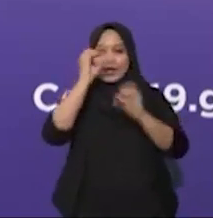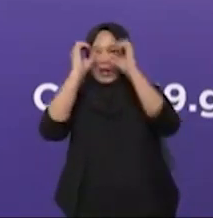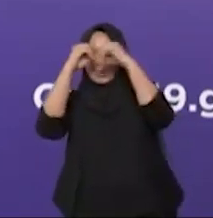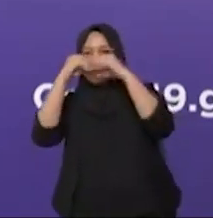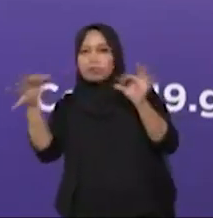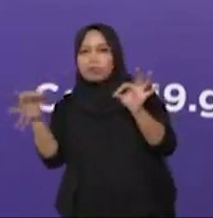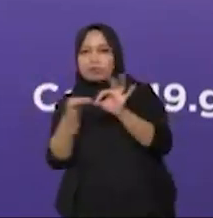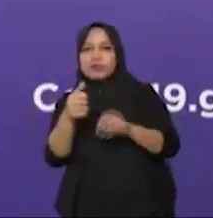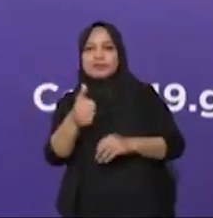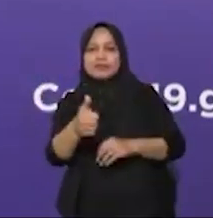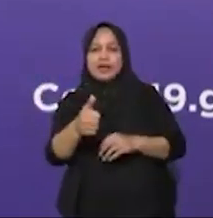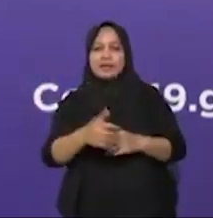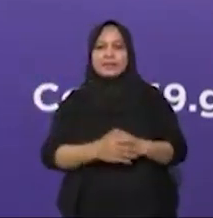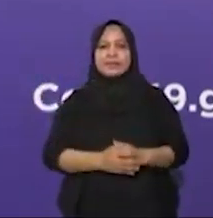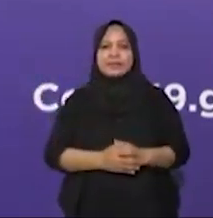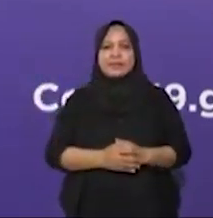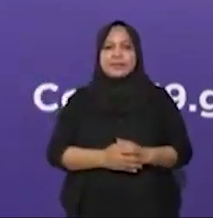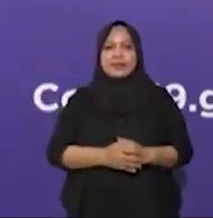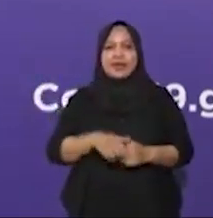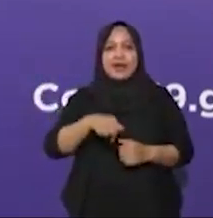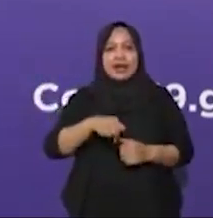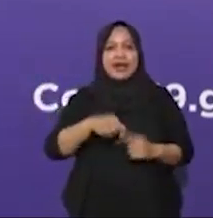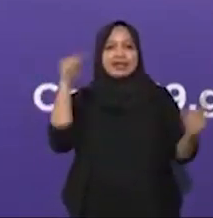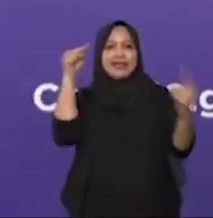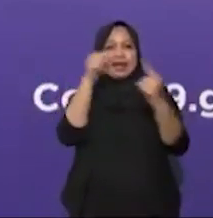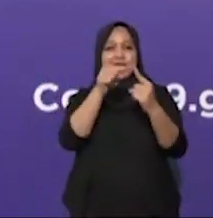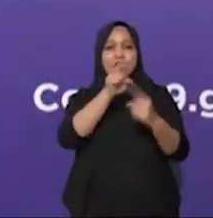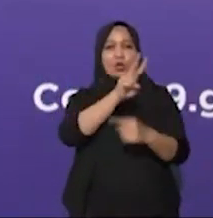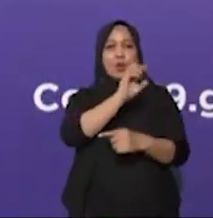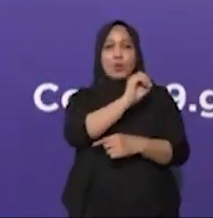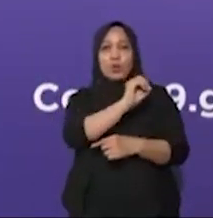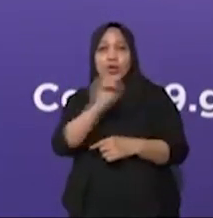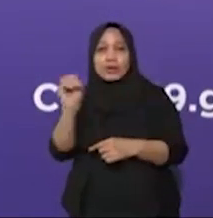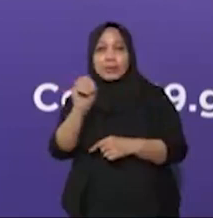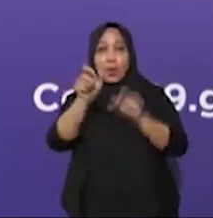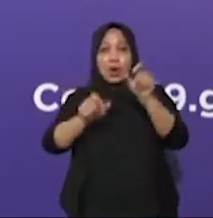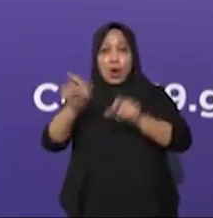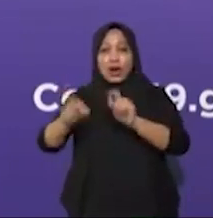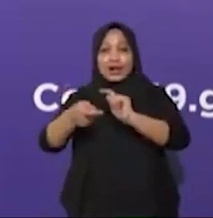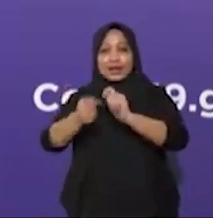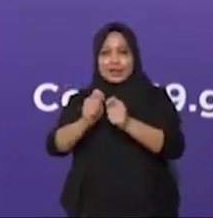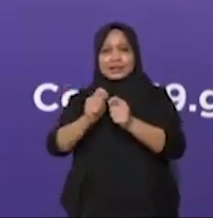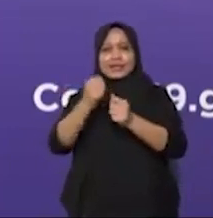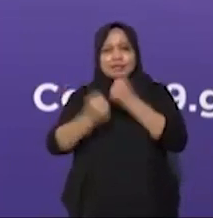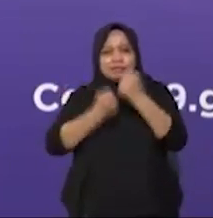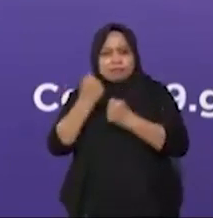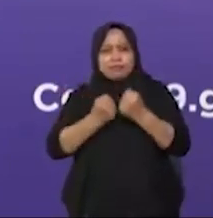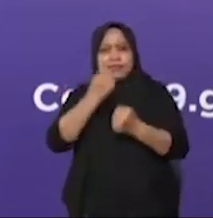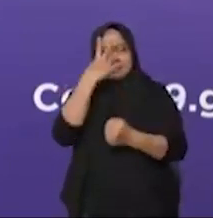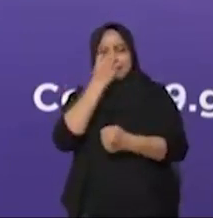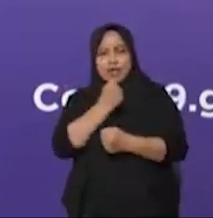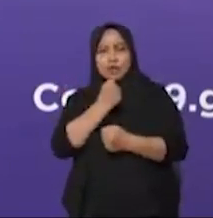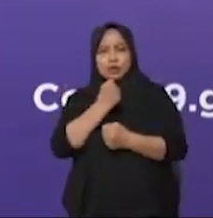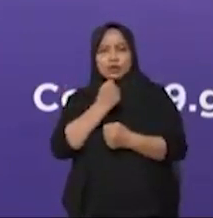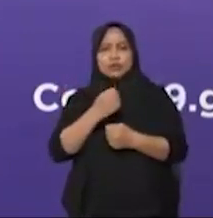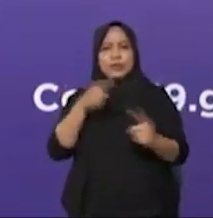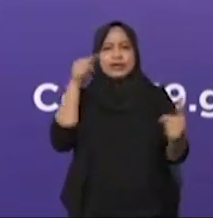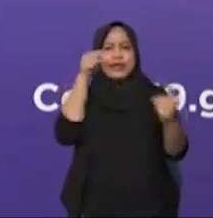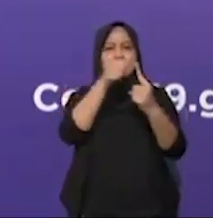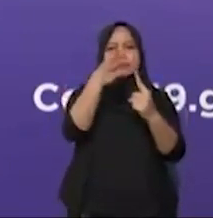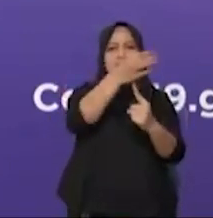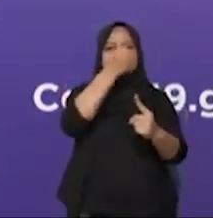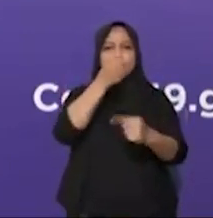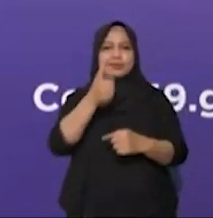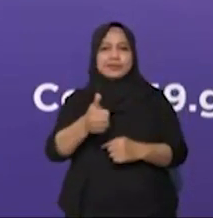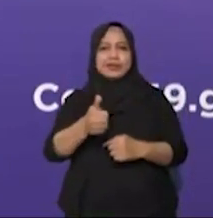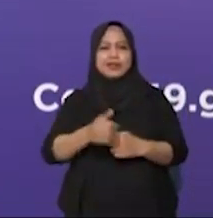maka target kita untuk mengejar terus sampai dengan Rp20.000 ini akan selalu kita upayakan dengan sungguh-sungguh dan kami